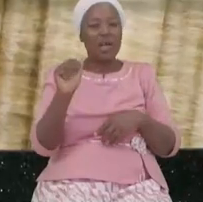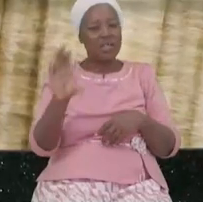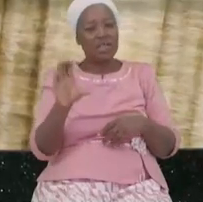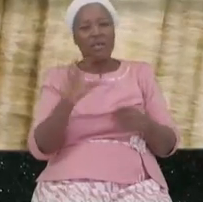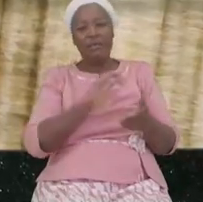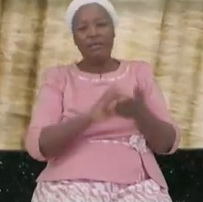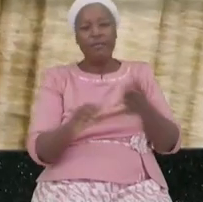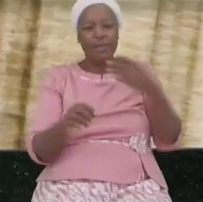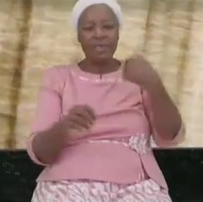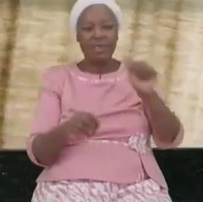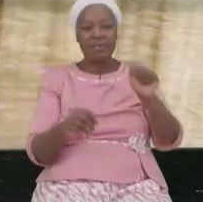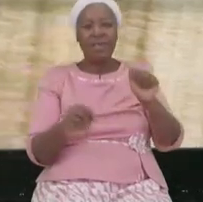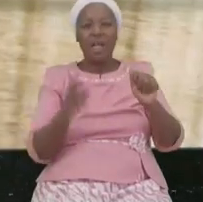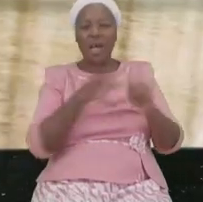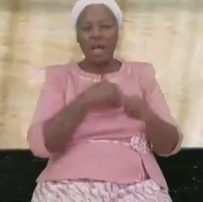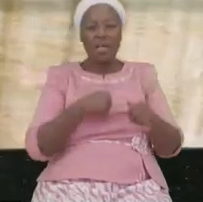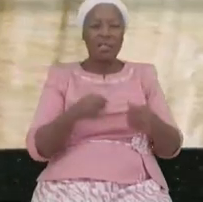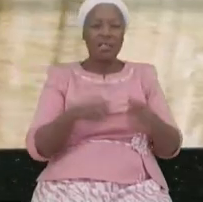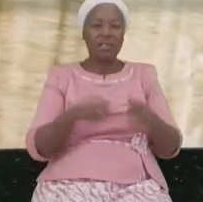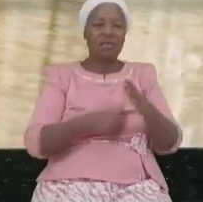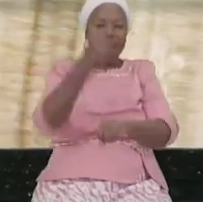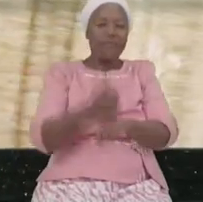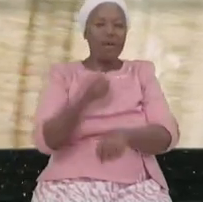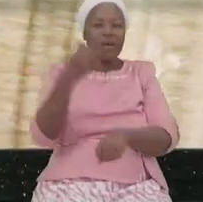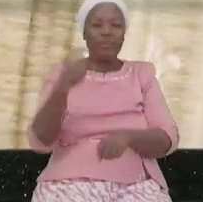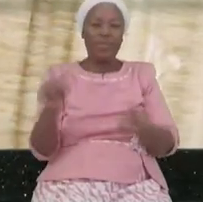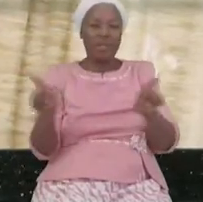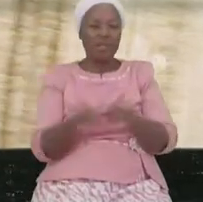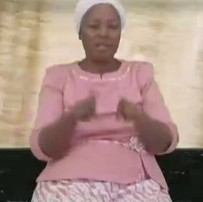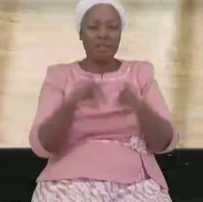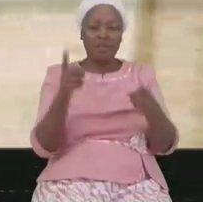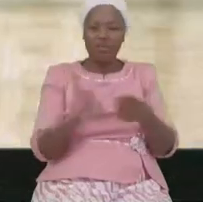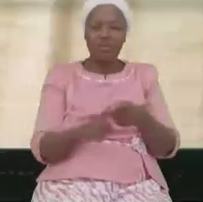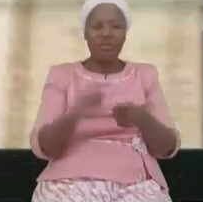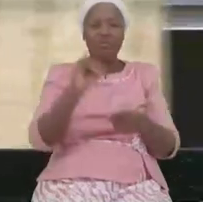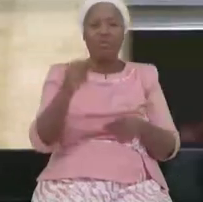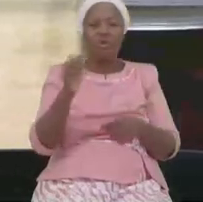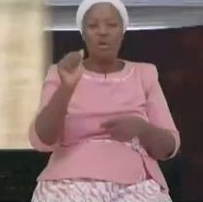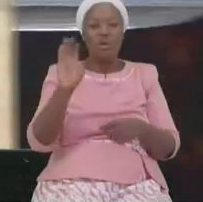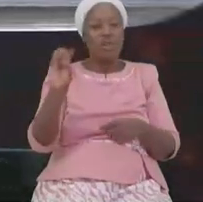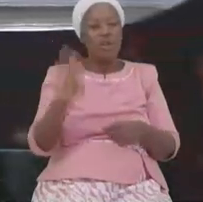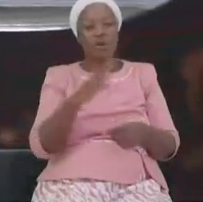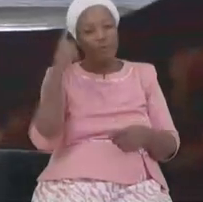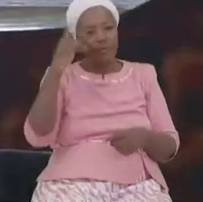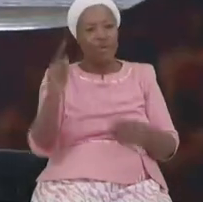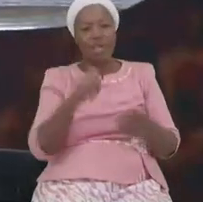érigé pour Jacob en loi, pour Israël en alliance éternelle.